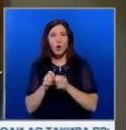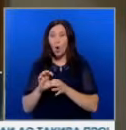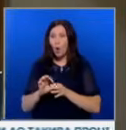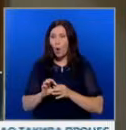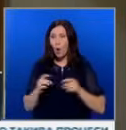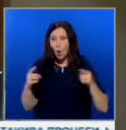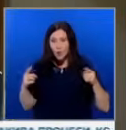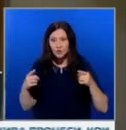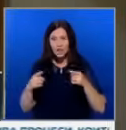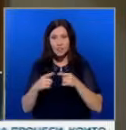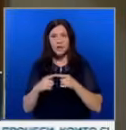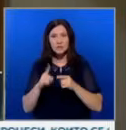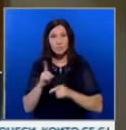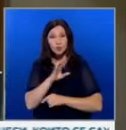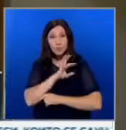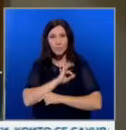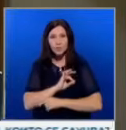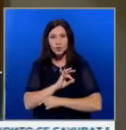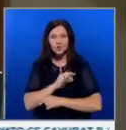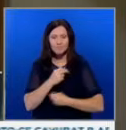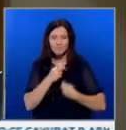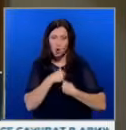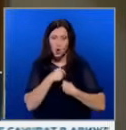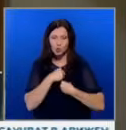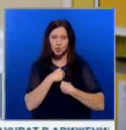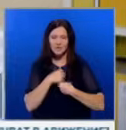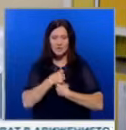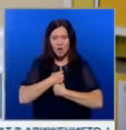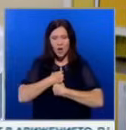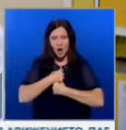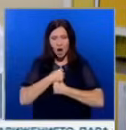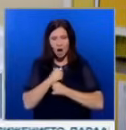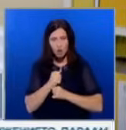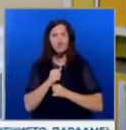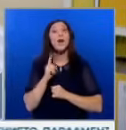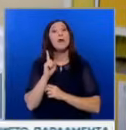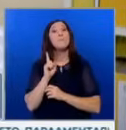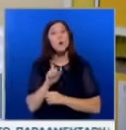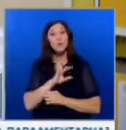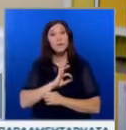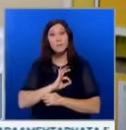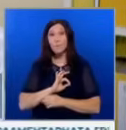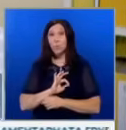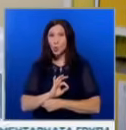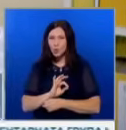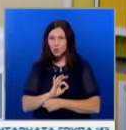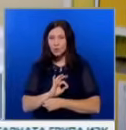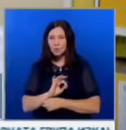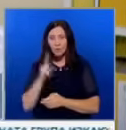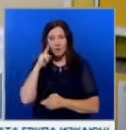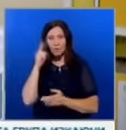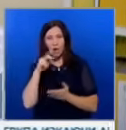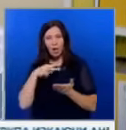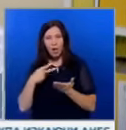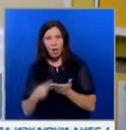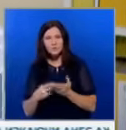координация, може да получи почувствителните и гърчове, могат да получат колапс,